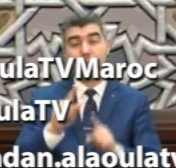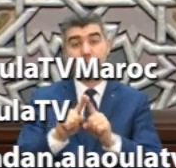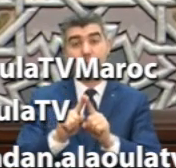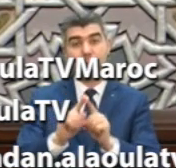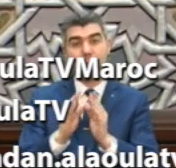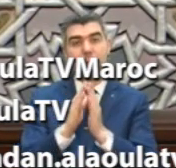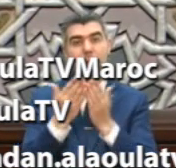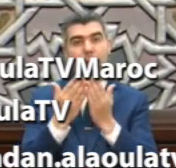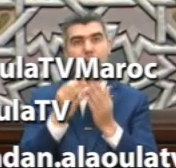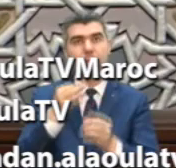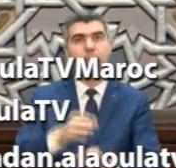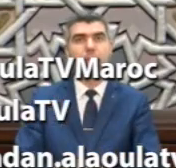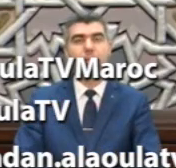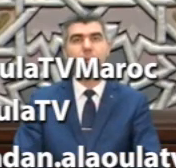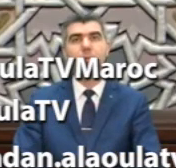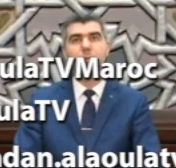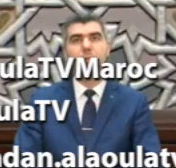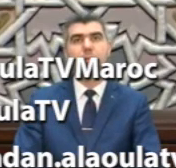لتقدم الاشتراكية.